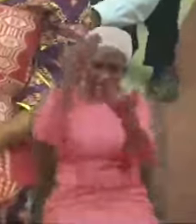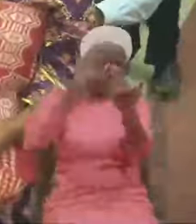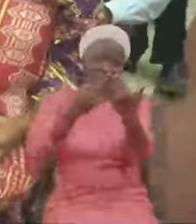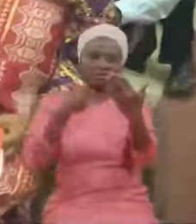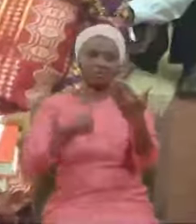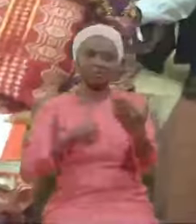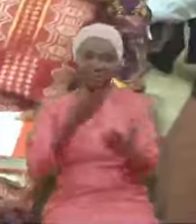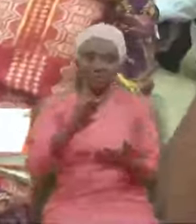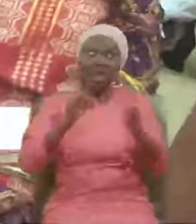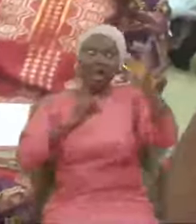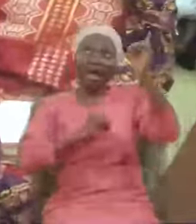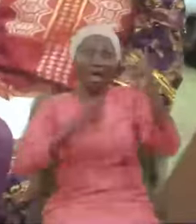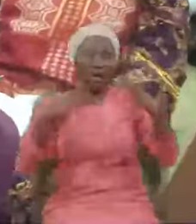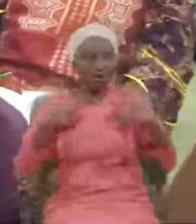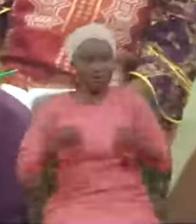guérirai.